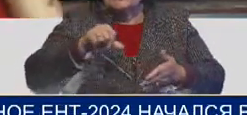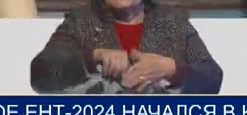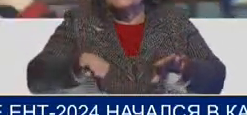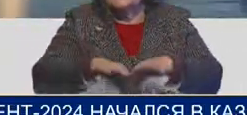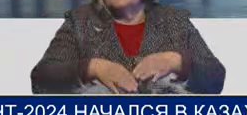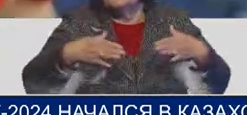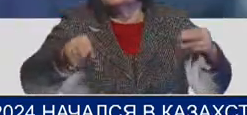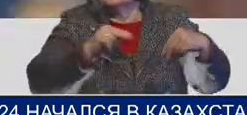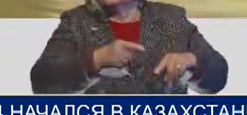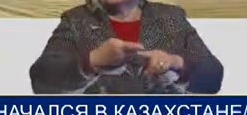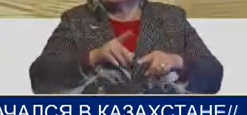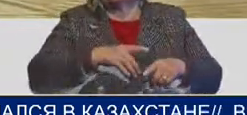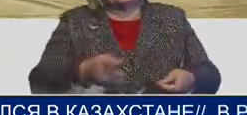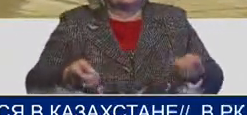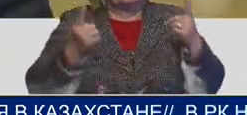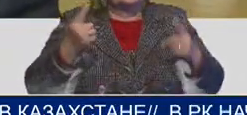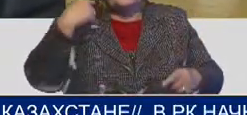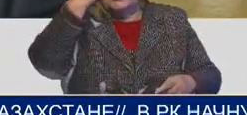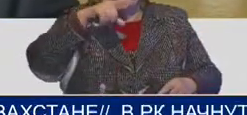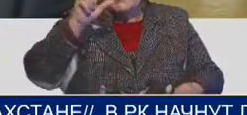труд. Это была выдающаяся